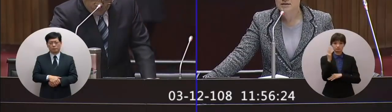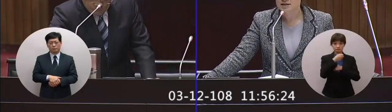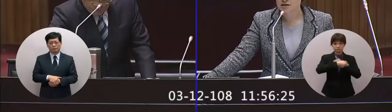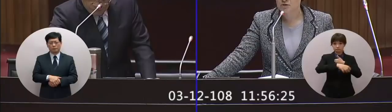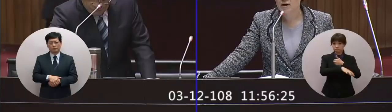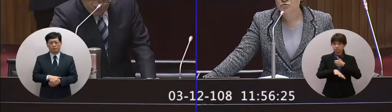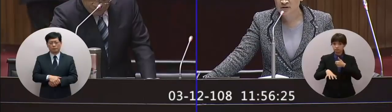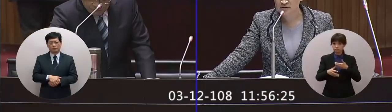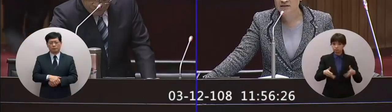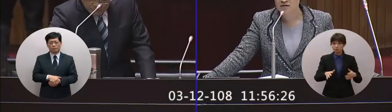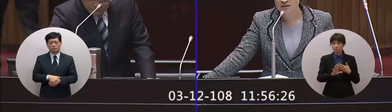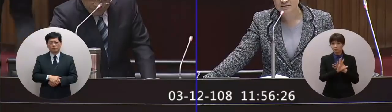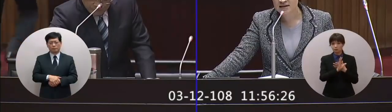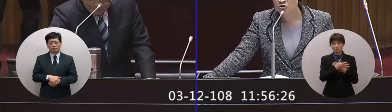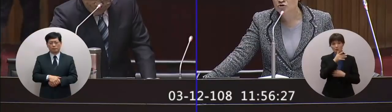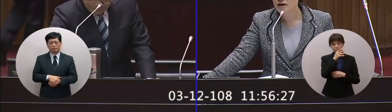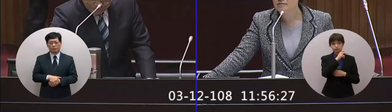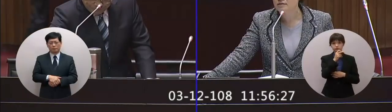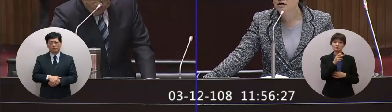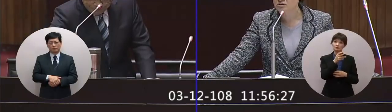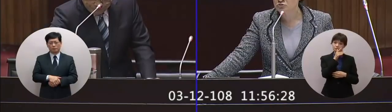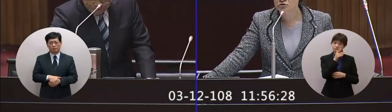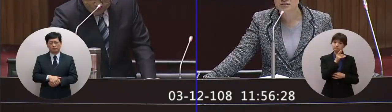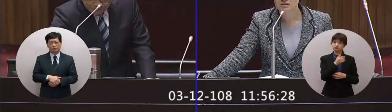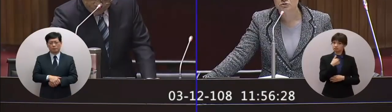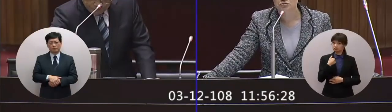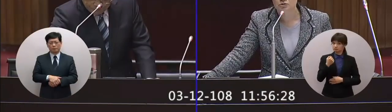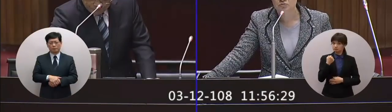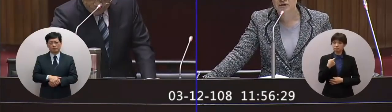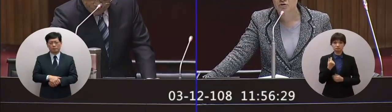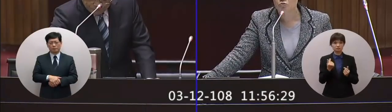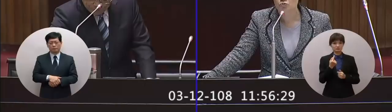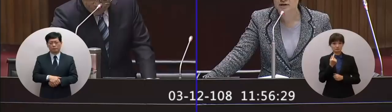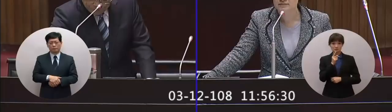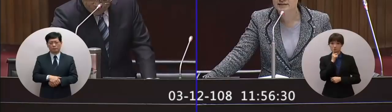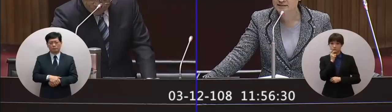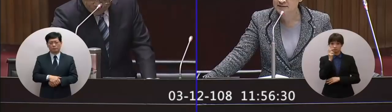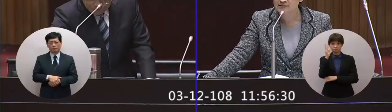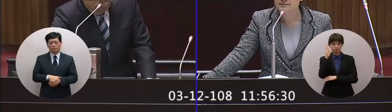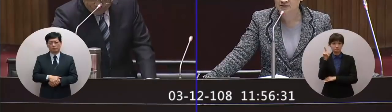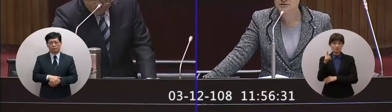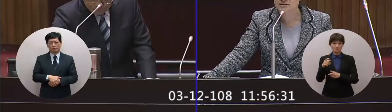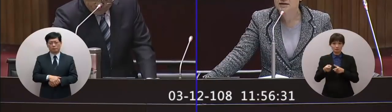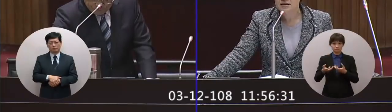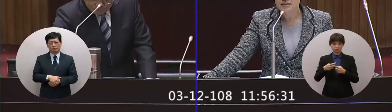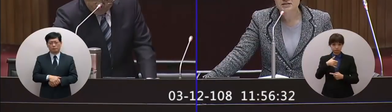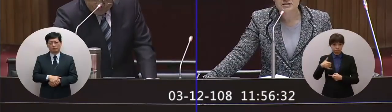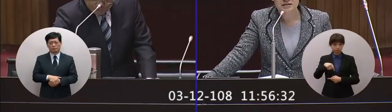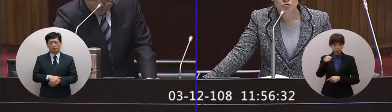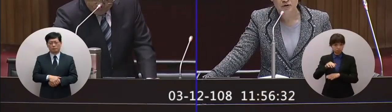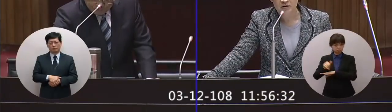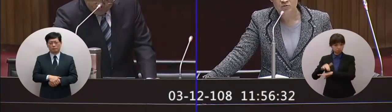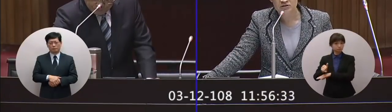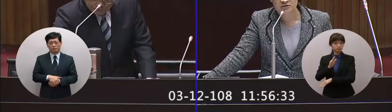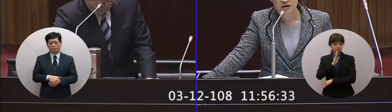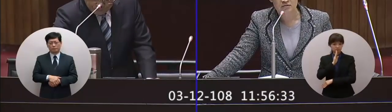的这个外语能力哦，可能在中央有聚集了许多我们公务员这些精英在这里，但是